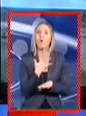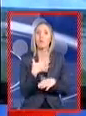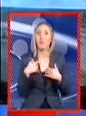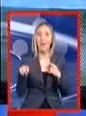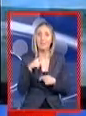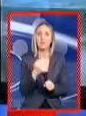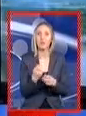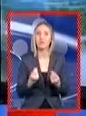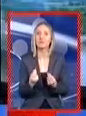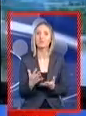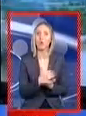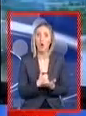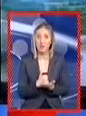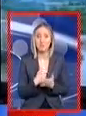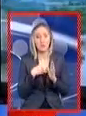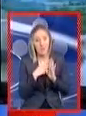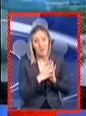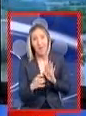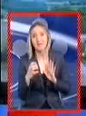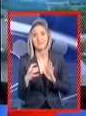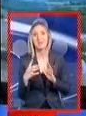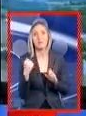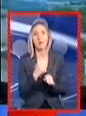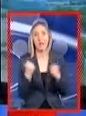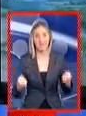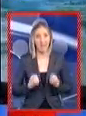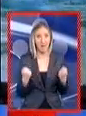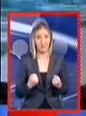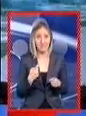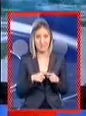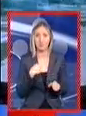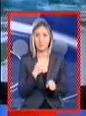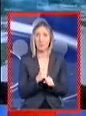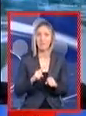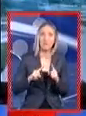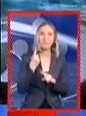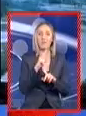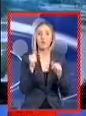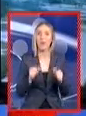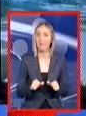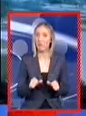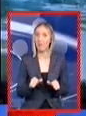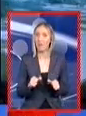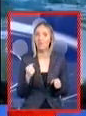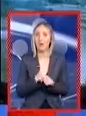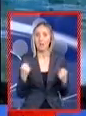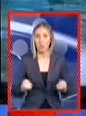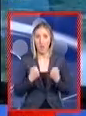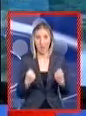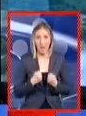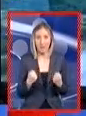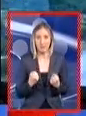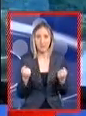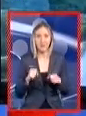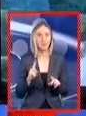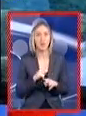učine nešto korisno za svoju zemlju, da nastavimo takve neke radne akcije. Zato i jesmo napravili juče prvu neformalnu radnu akciju. Ne možemo zvanično